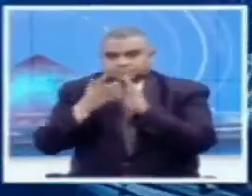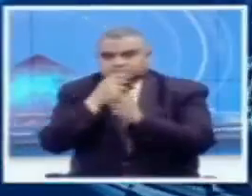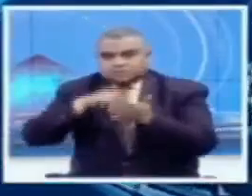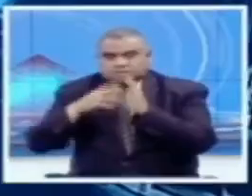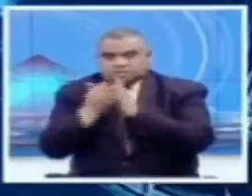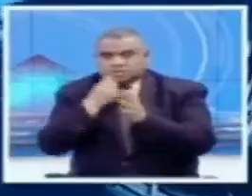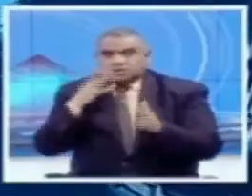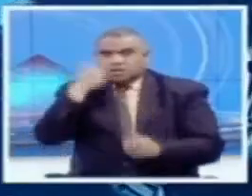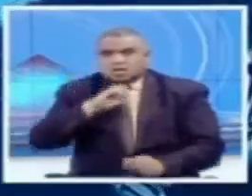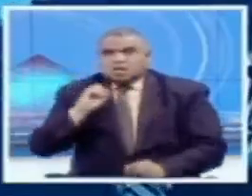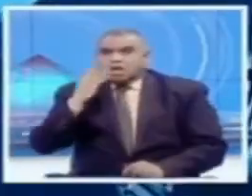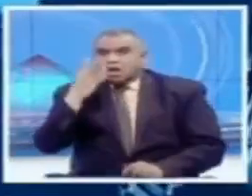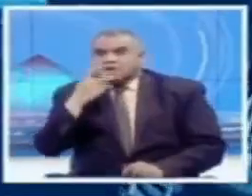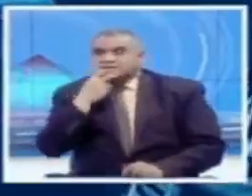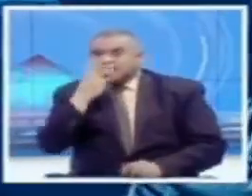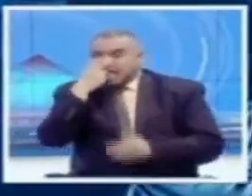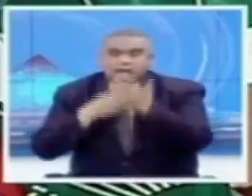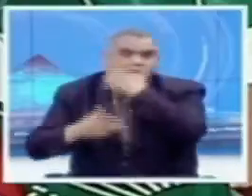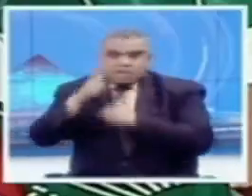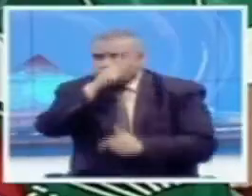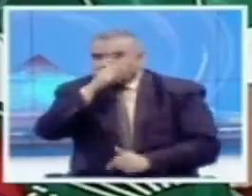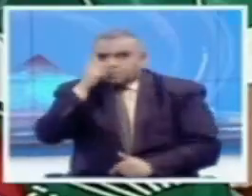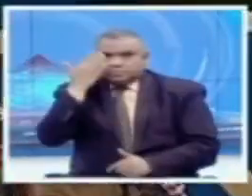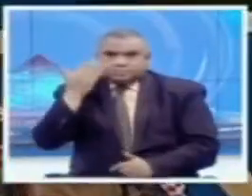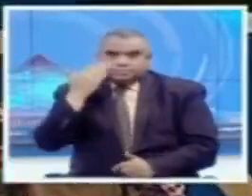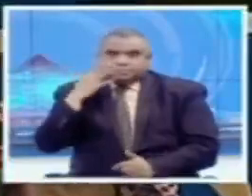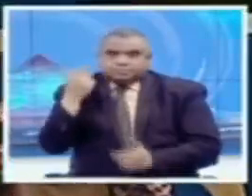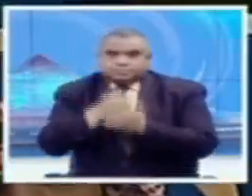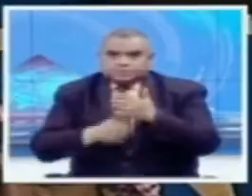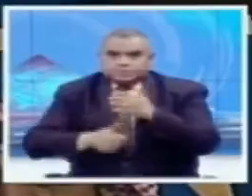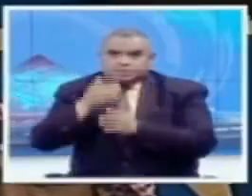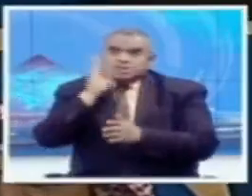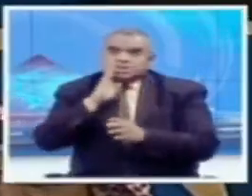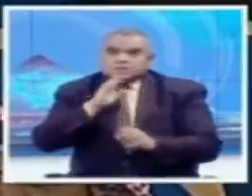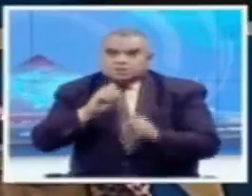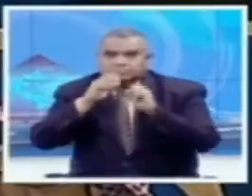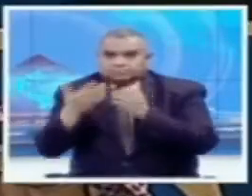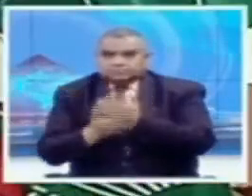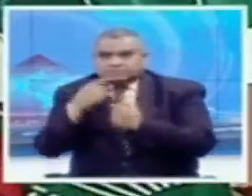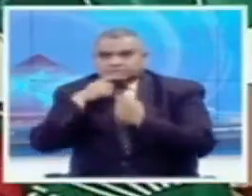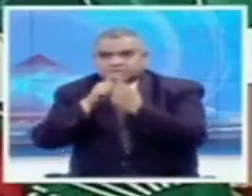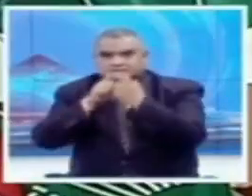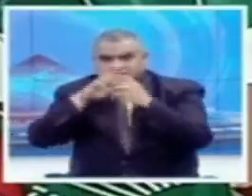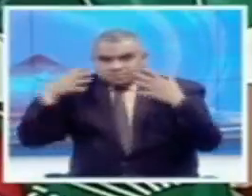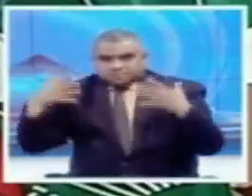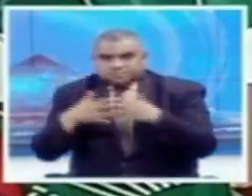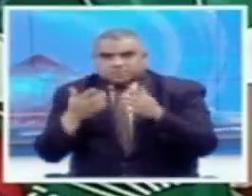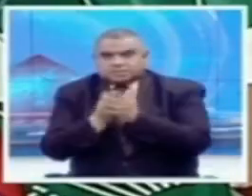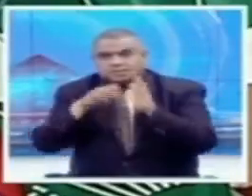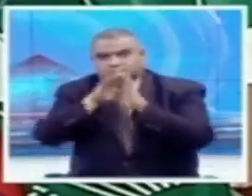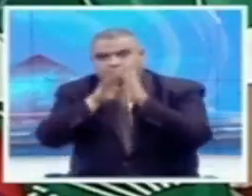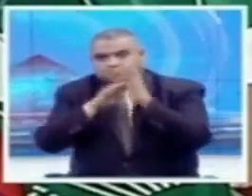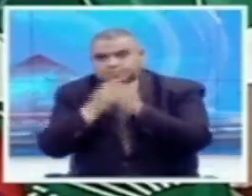لنحو 14 قرنا من الزمان. ما زال تراثنا المخطوط يواجه تحديات جمة في جميع